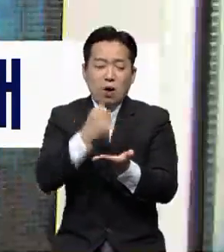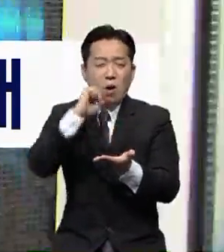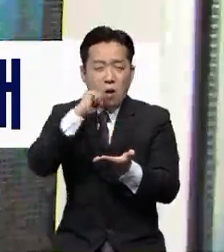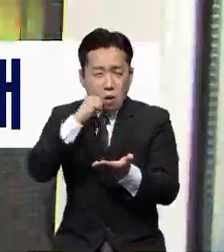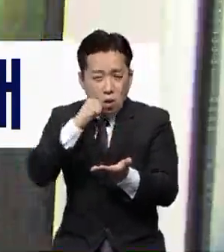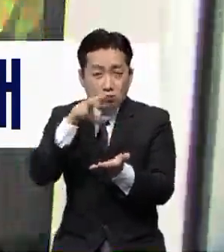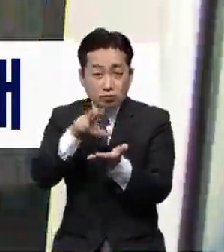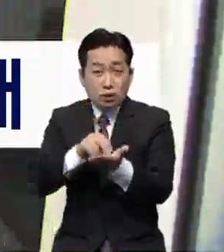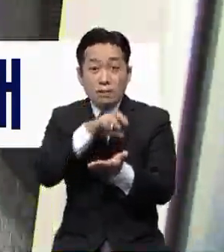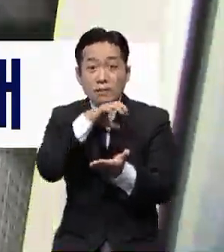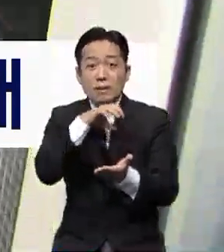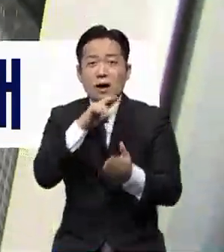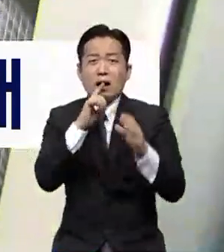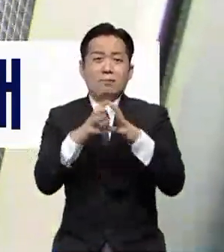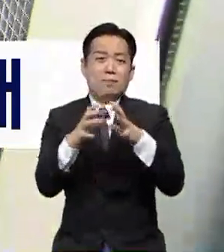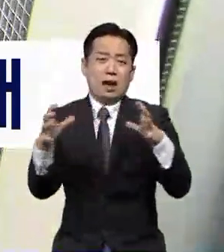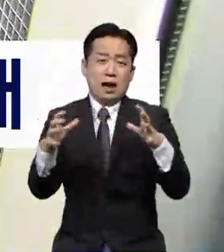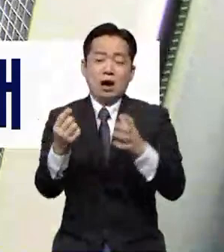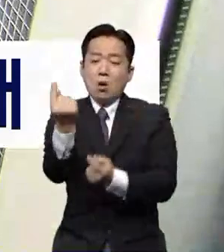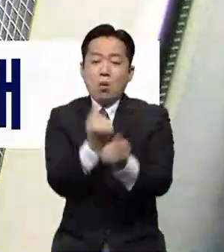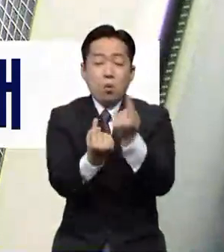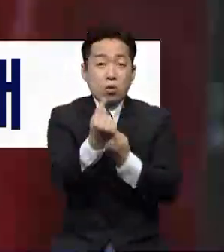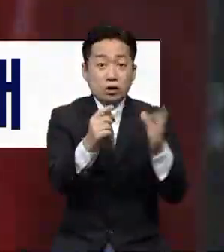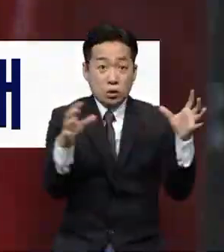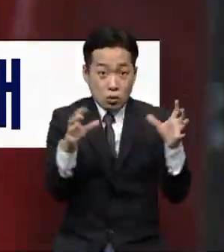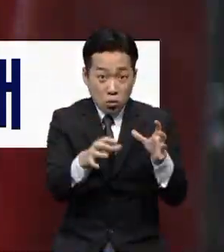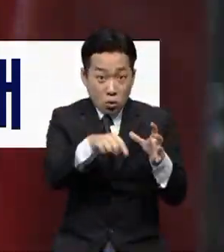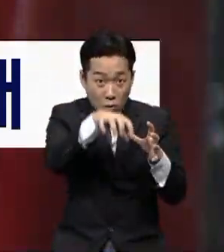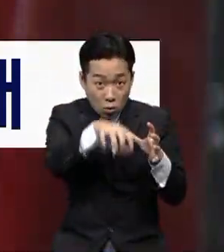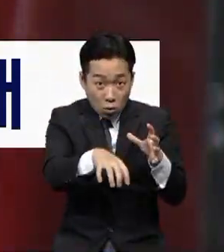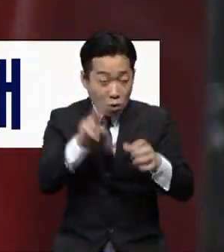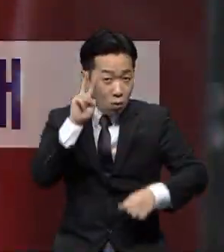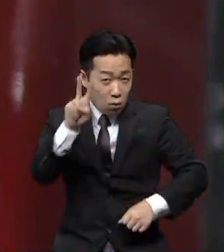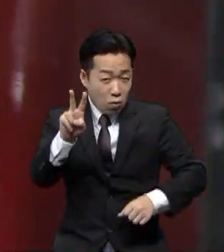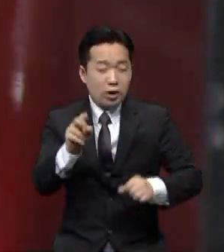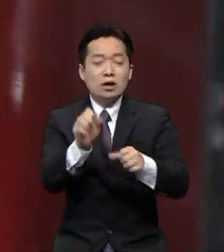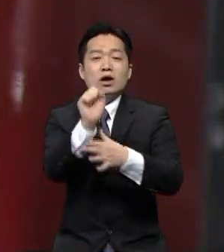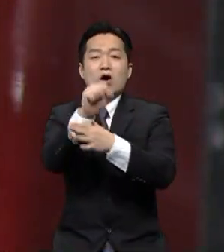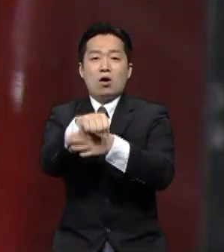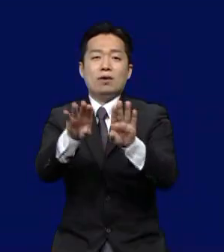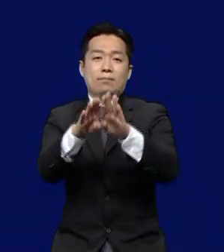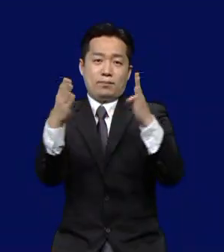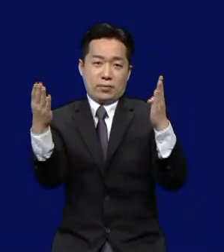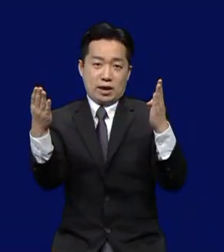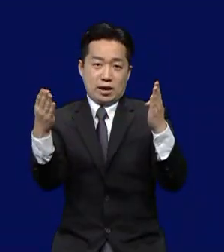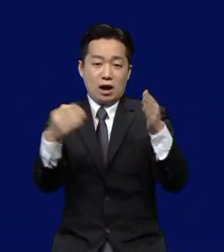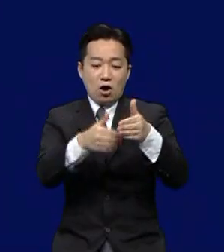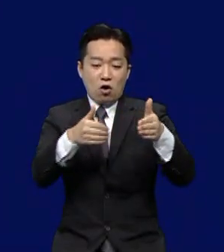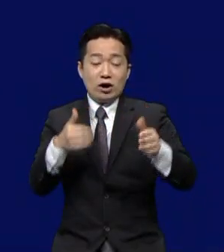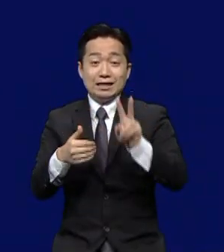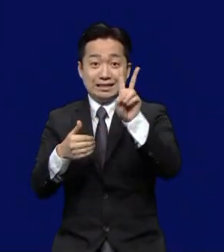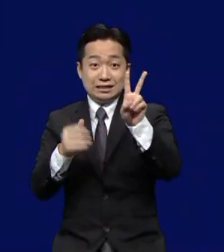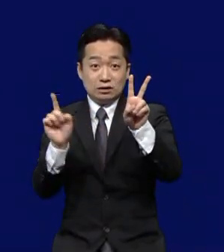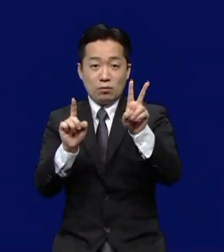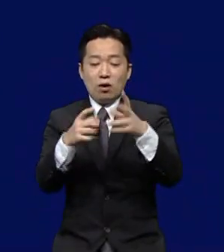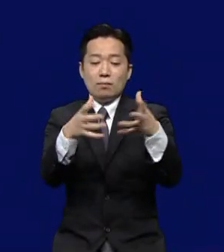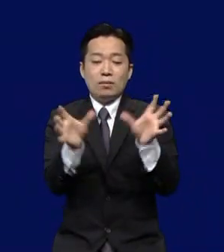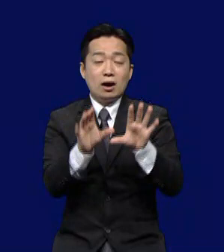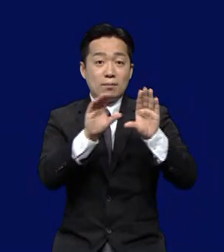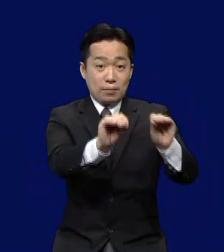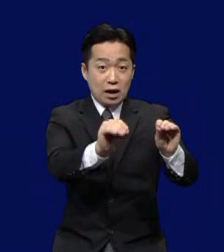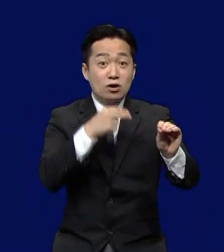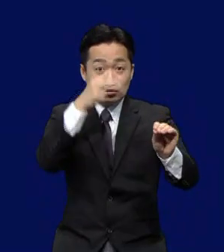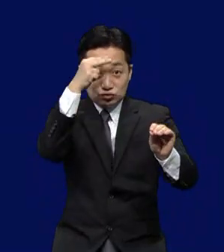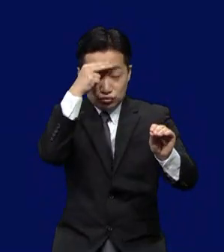문제가 불거졌던 다중이용시설은 대부분 모레부터 문을 엽니다. 거리두기 2단계부터 집합 금지되는